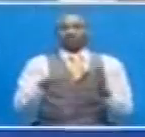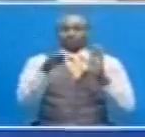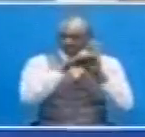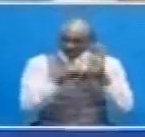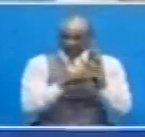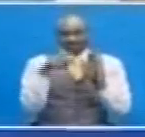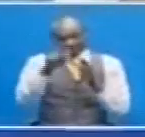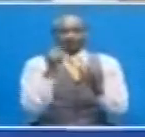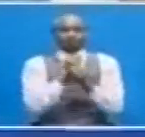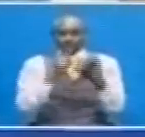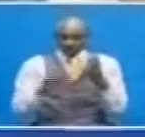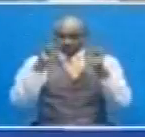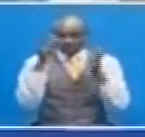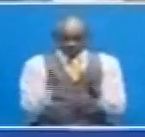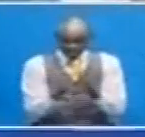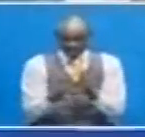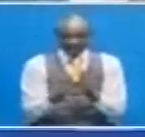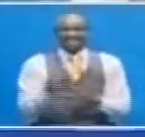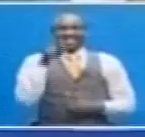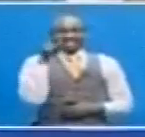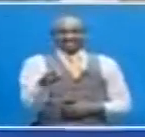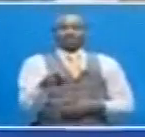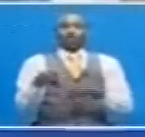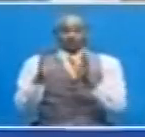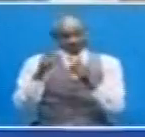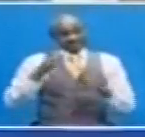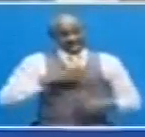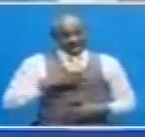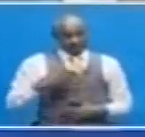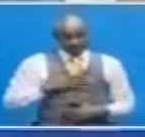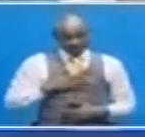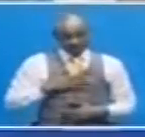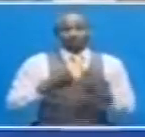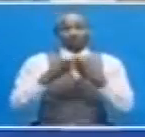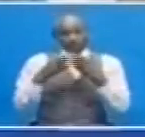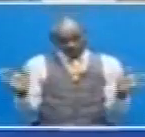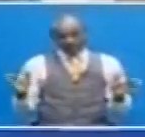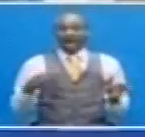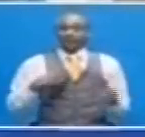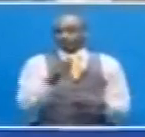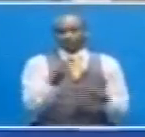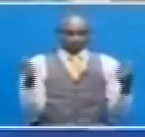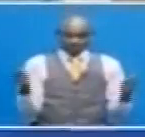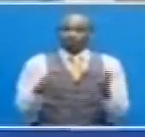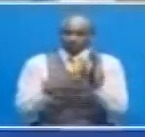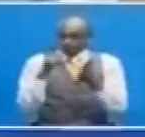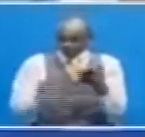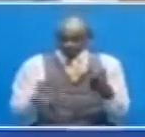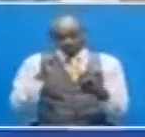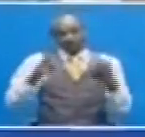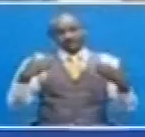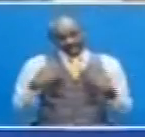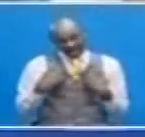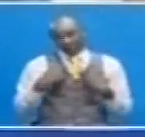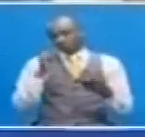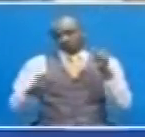kina. Sana sana pia hii ni nafasi yetu sisi kufungua milango yetu, kuonesha yale ambayo